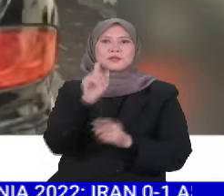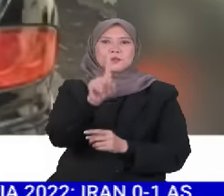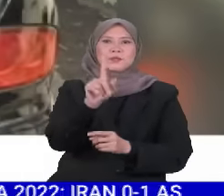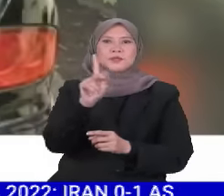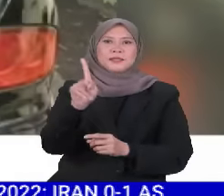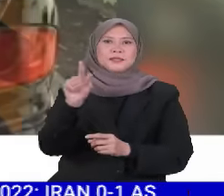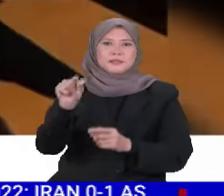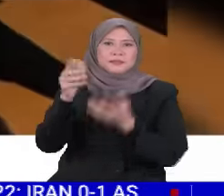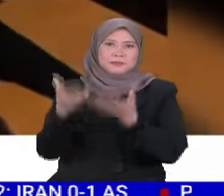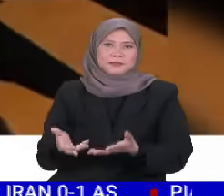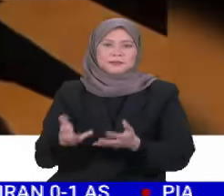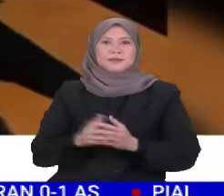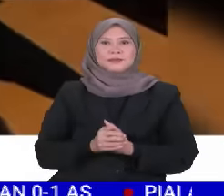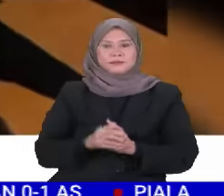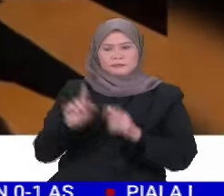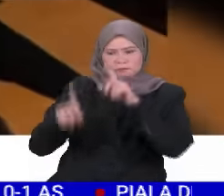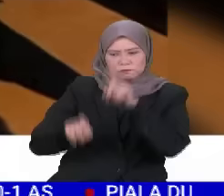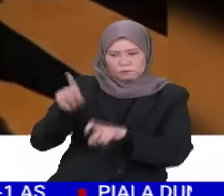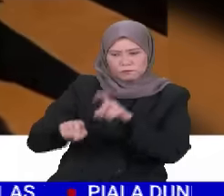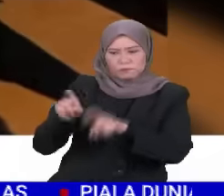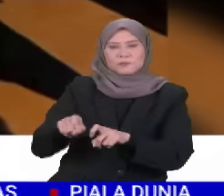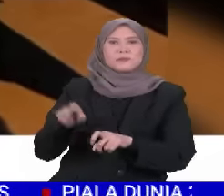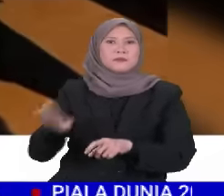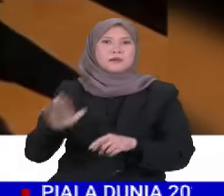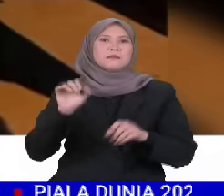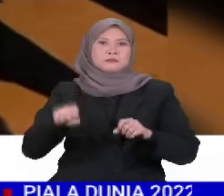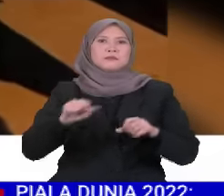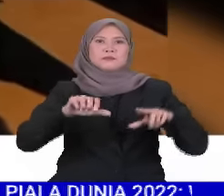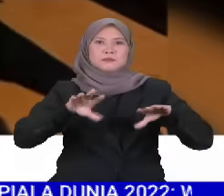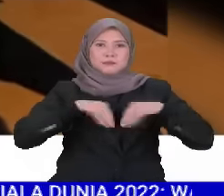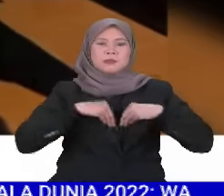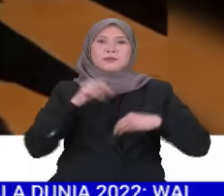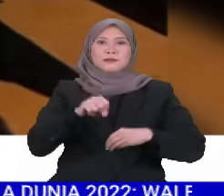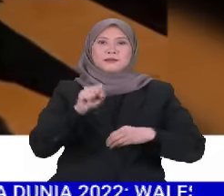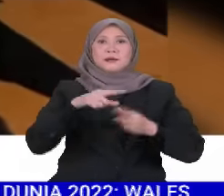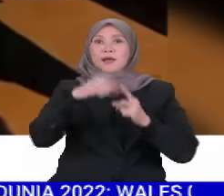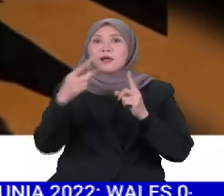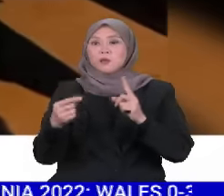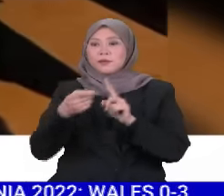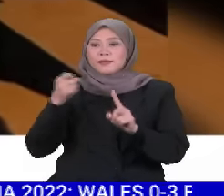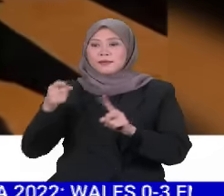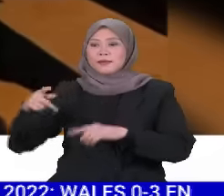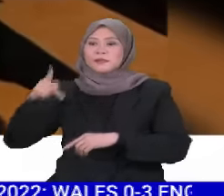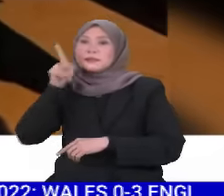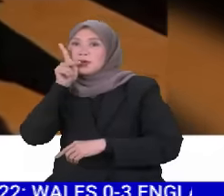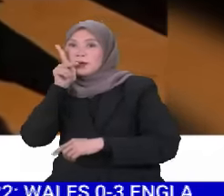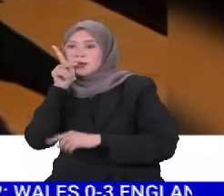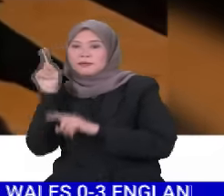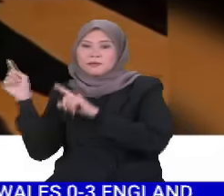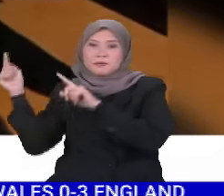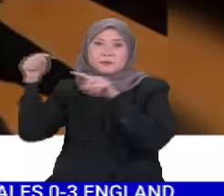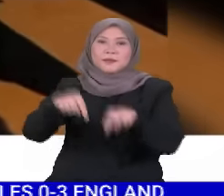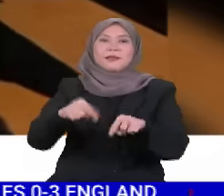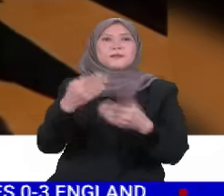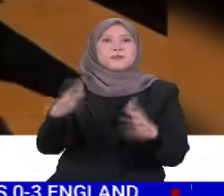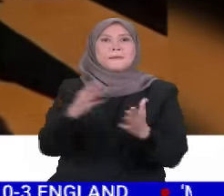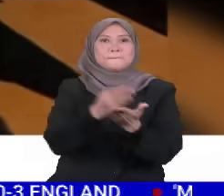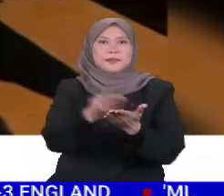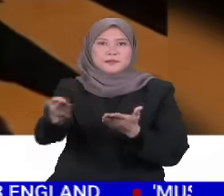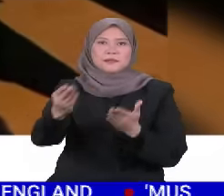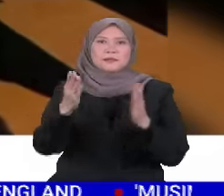kg berdasarkan soal siasat suspek mengaku daun Ketum itu di bawah dari pedang Kedah dan Sudah dibeli oleh